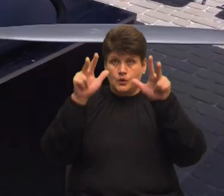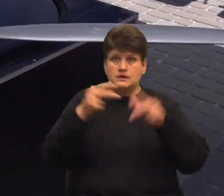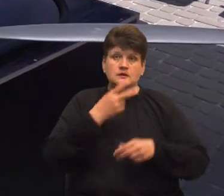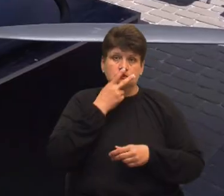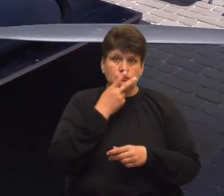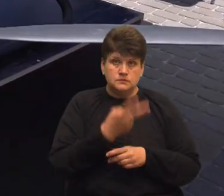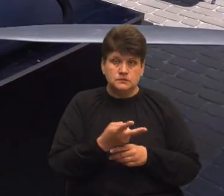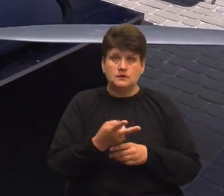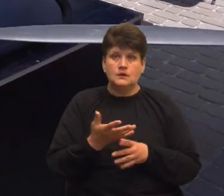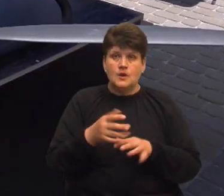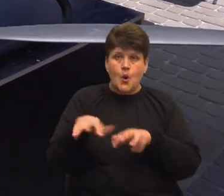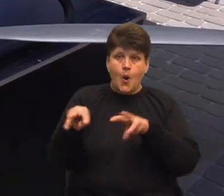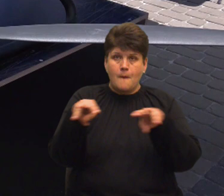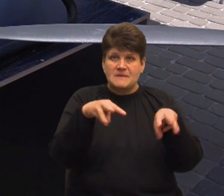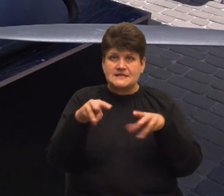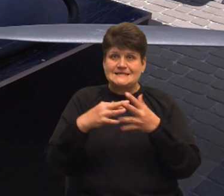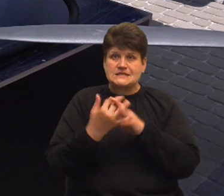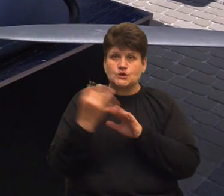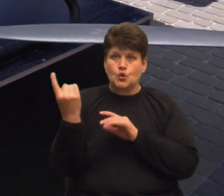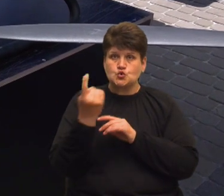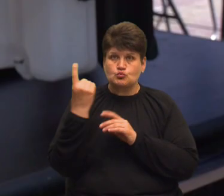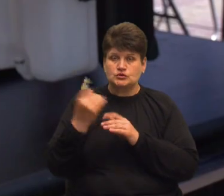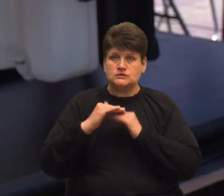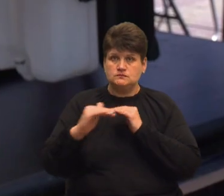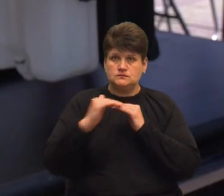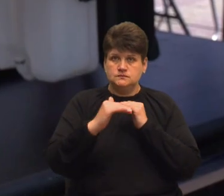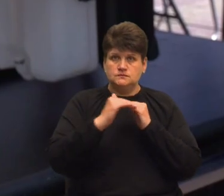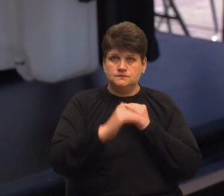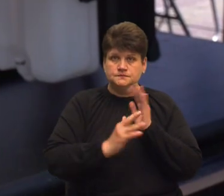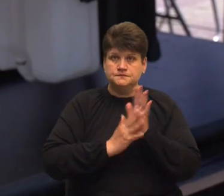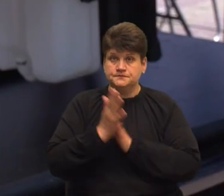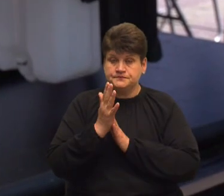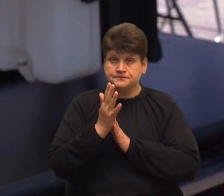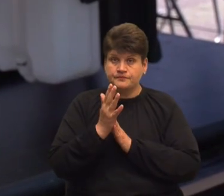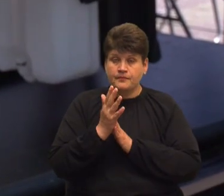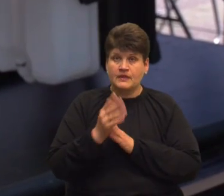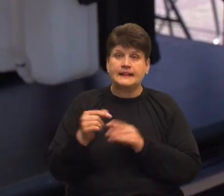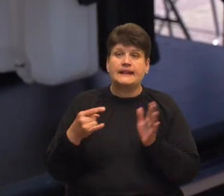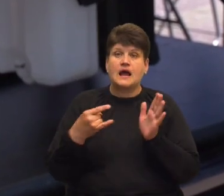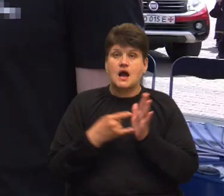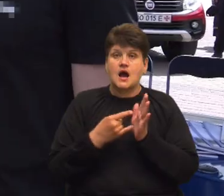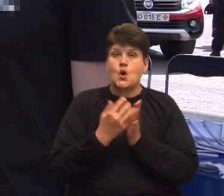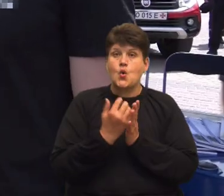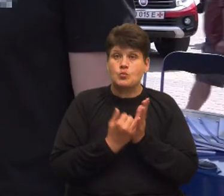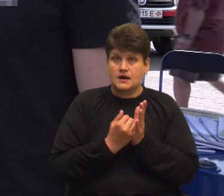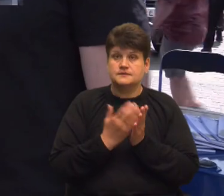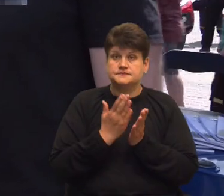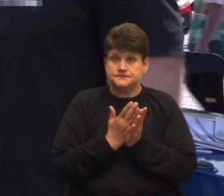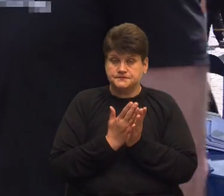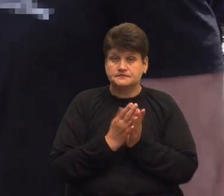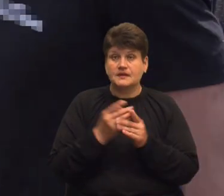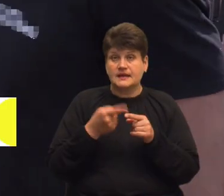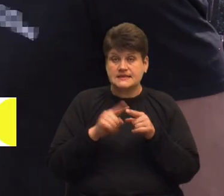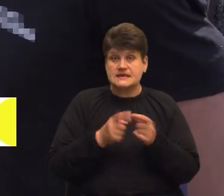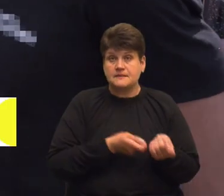культури які представлені вони літають на акумуляторних батареях і це ємність для